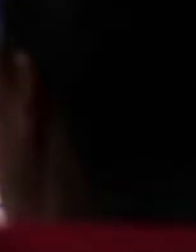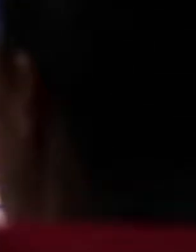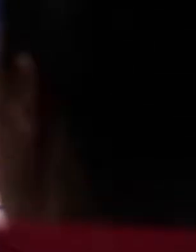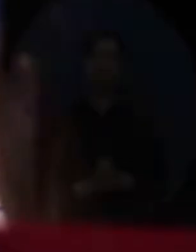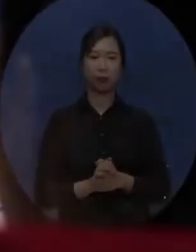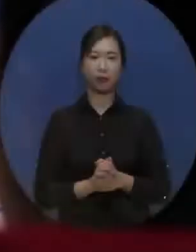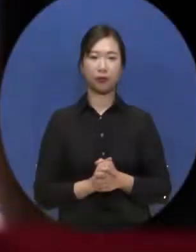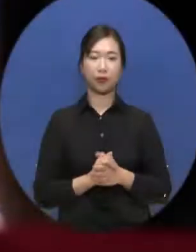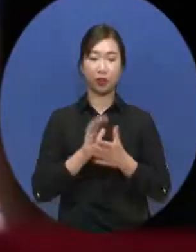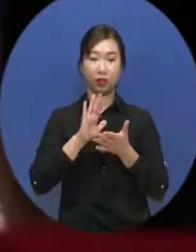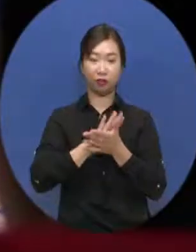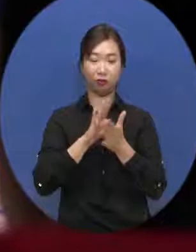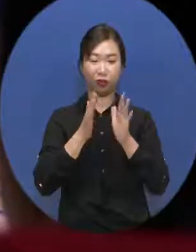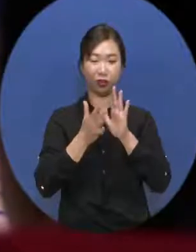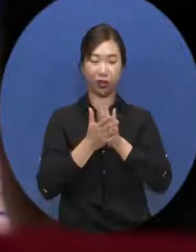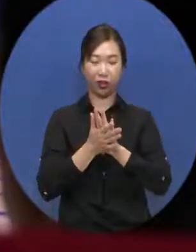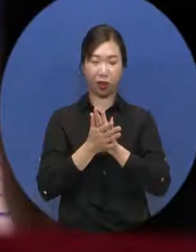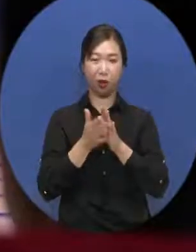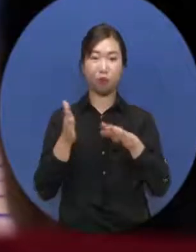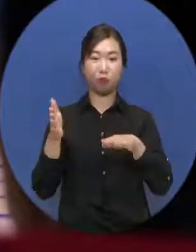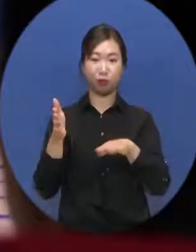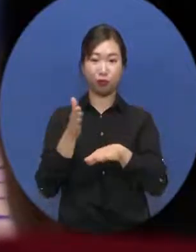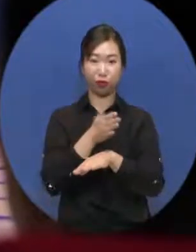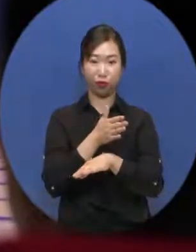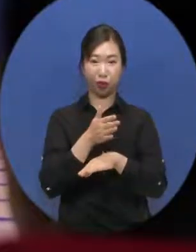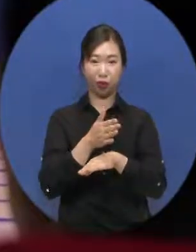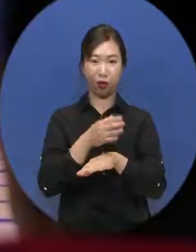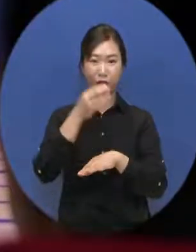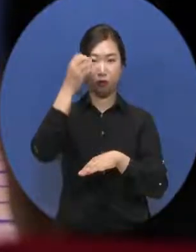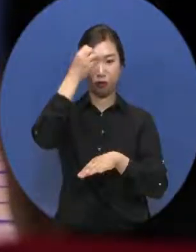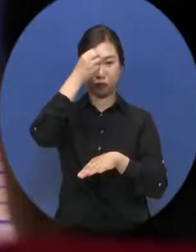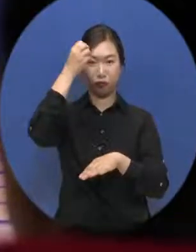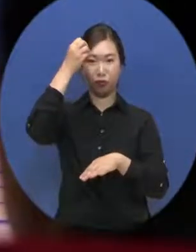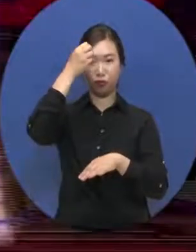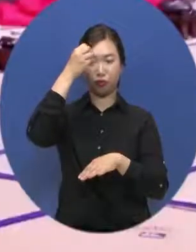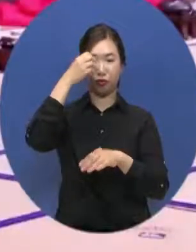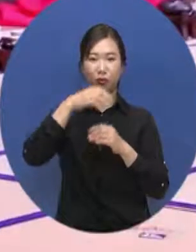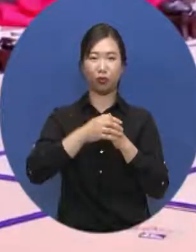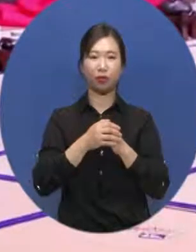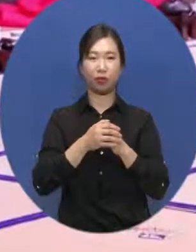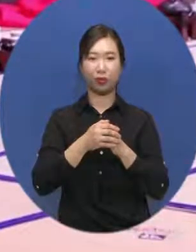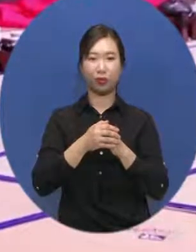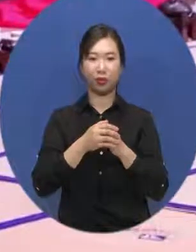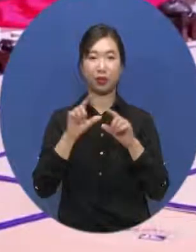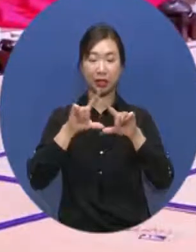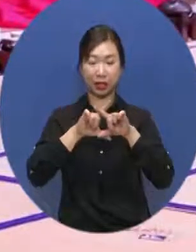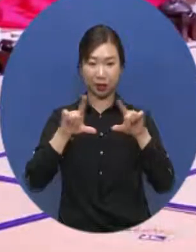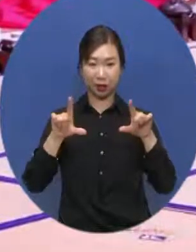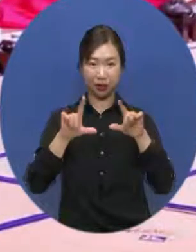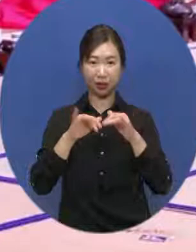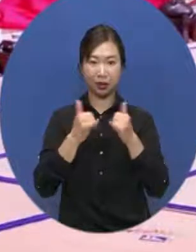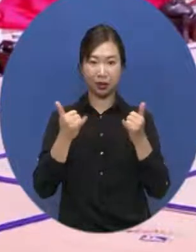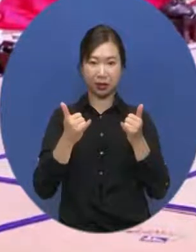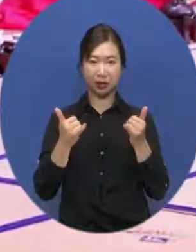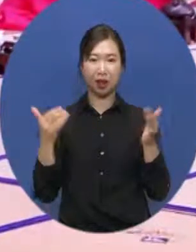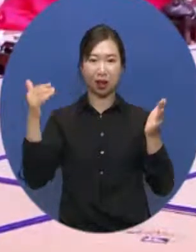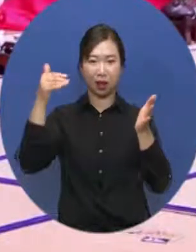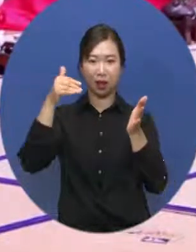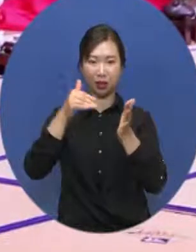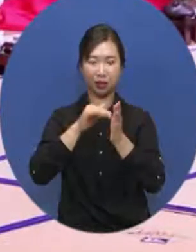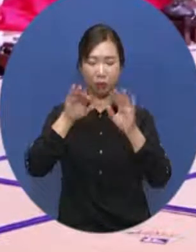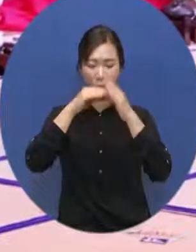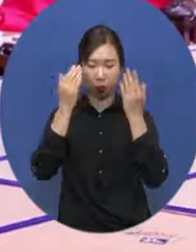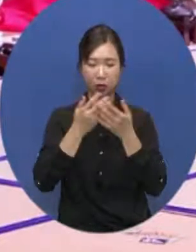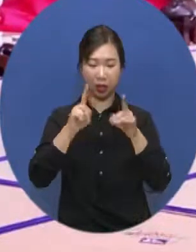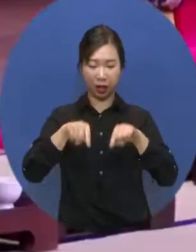유치원생부터 중학생, 고등학생, 일반인에 이르기까지 모든 참가자들의 정성을 엿볼 수